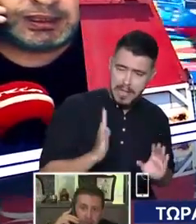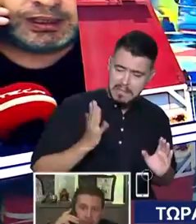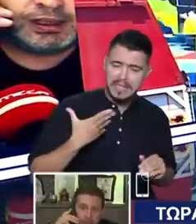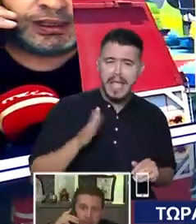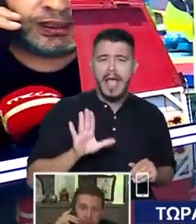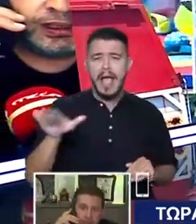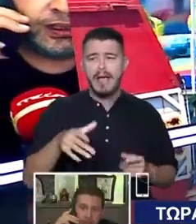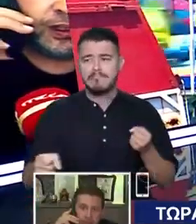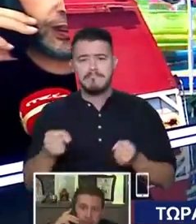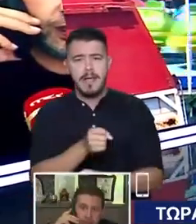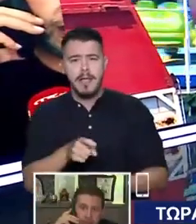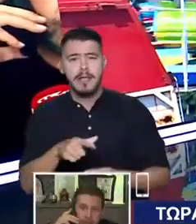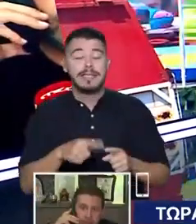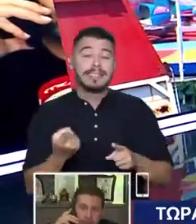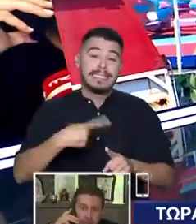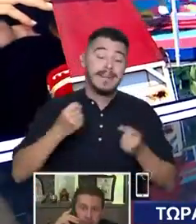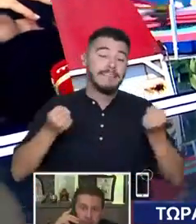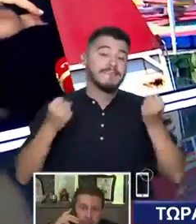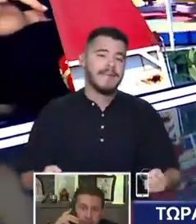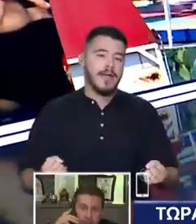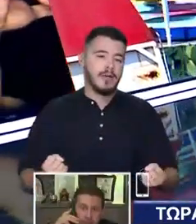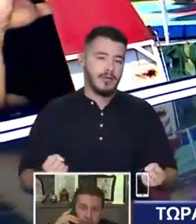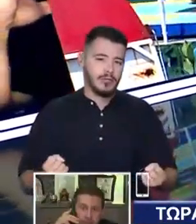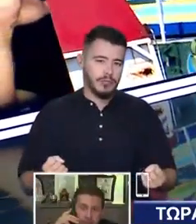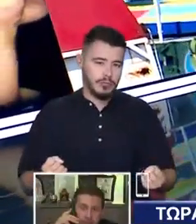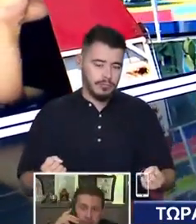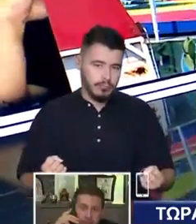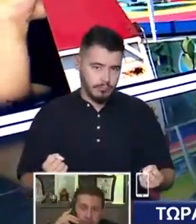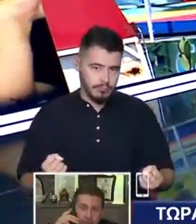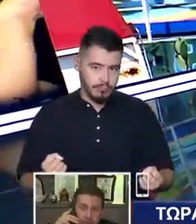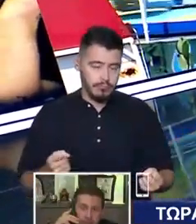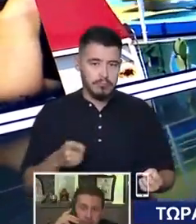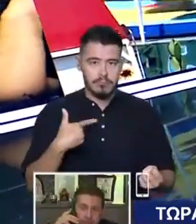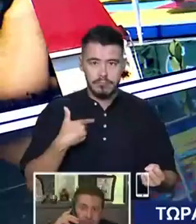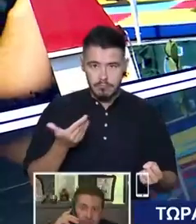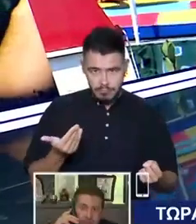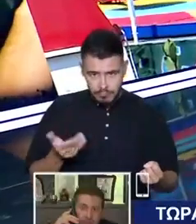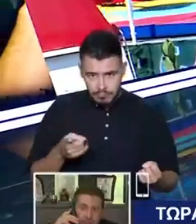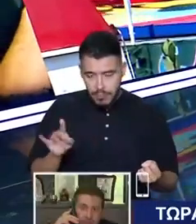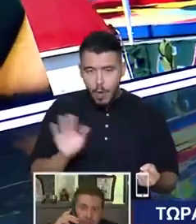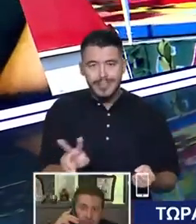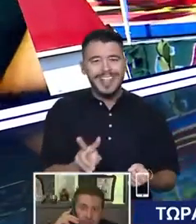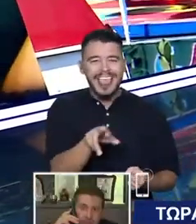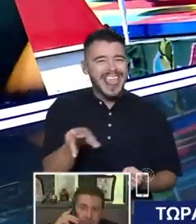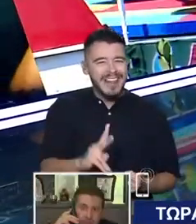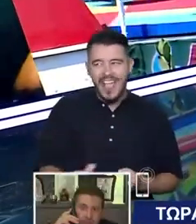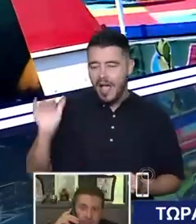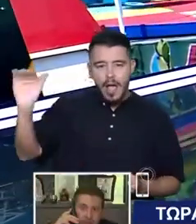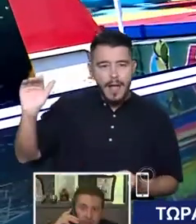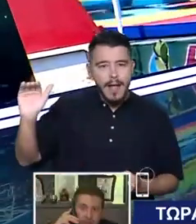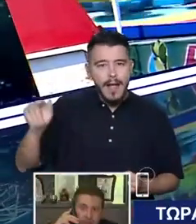του βάρους των παιδιών, γιατί ο Μεσαίος ρώτησε, μας κρατάει και τους δύο είστε μια χαρά. Αυτά